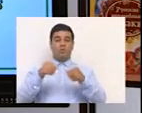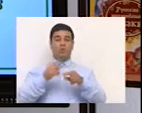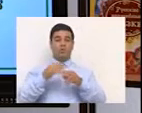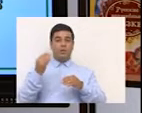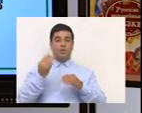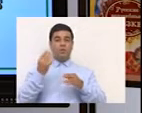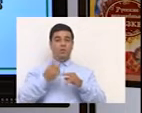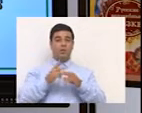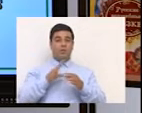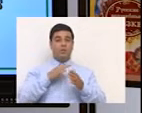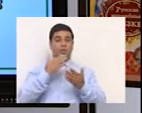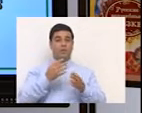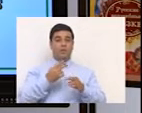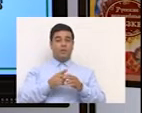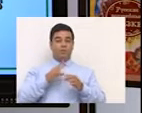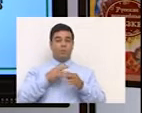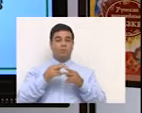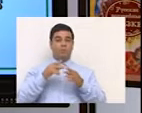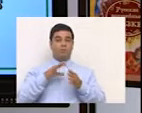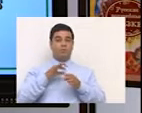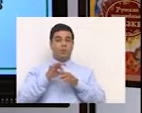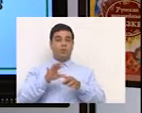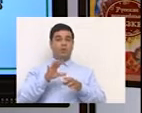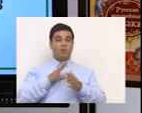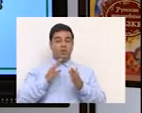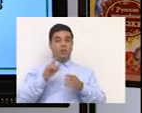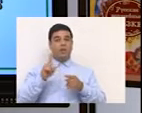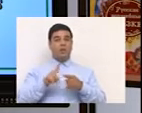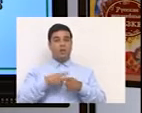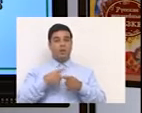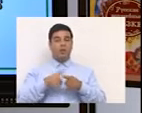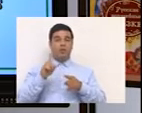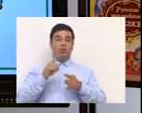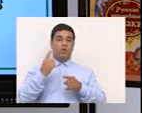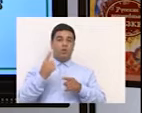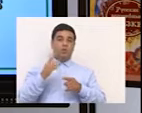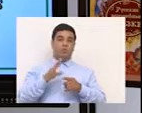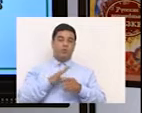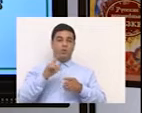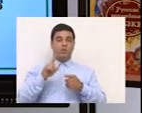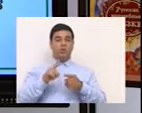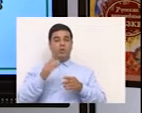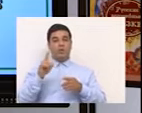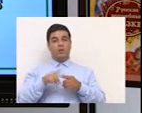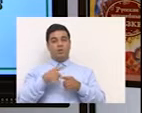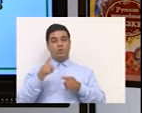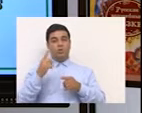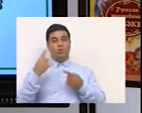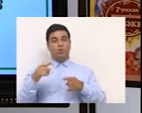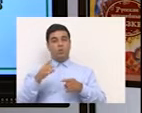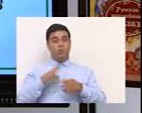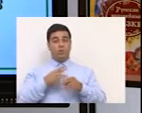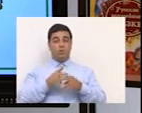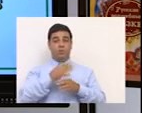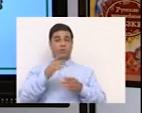история непременно происходила, или что-то одно было, или что-то другое. Не забудьте, что у